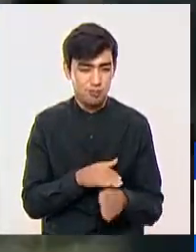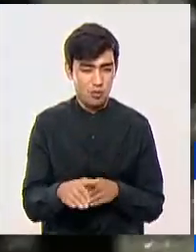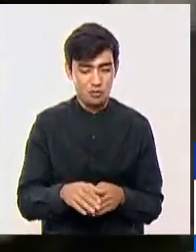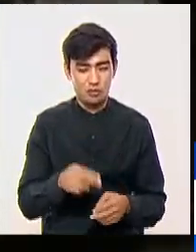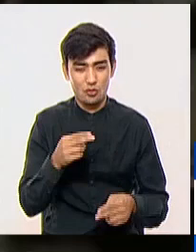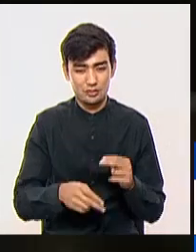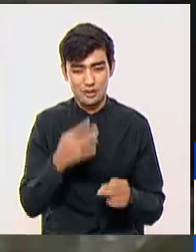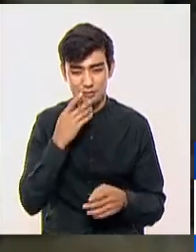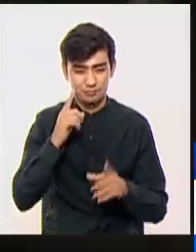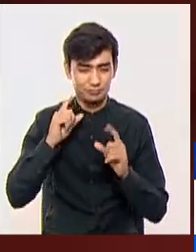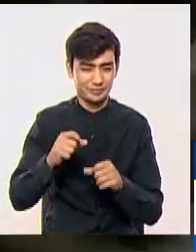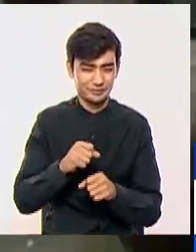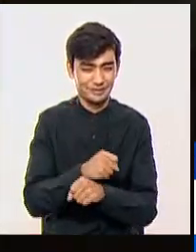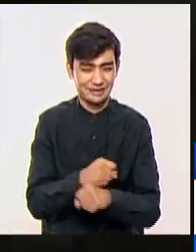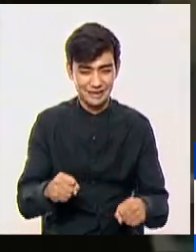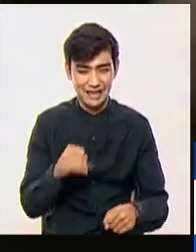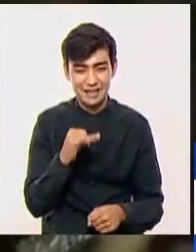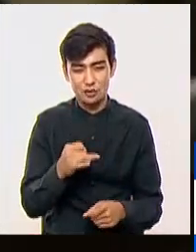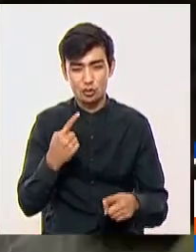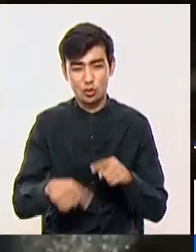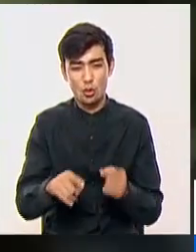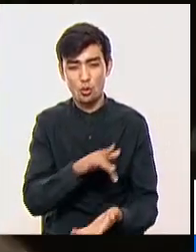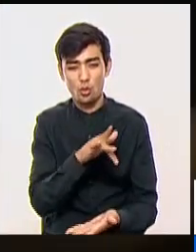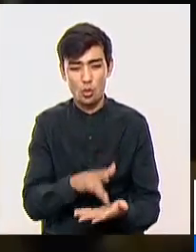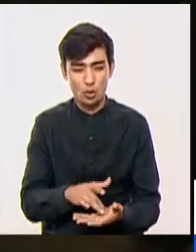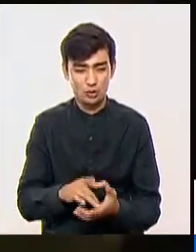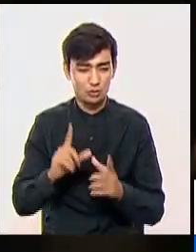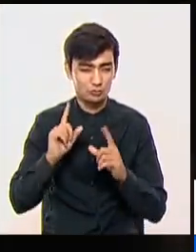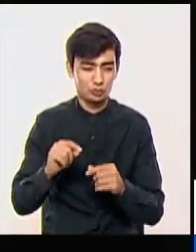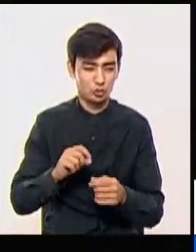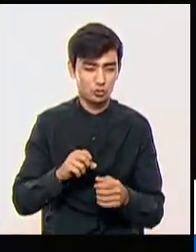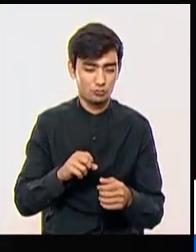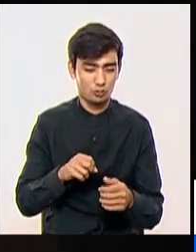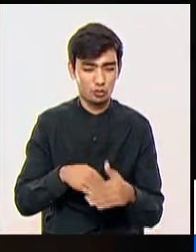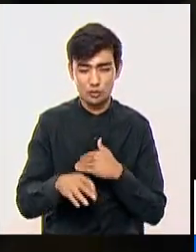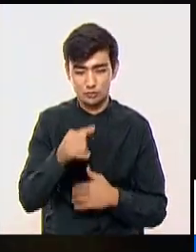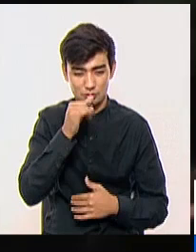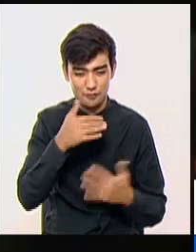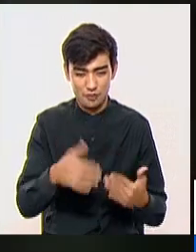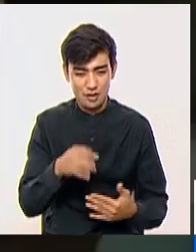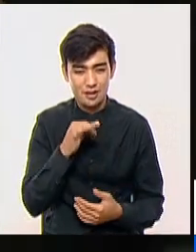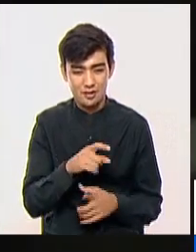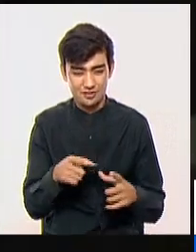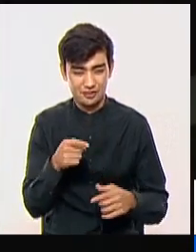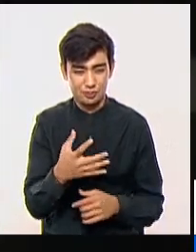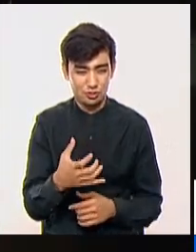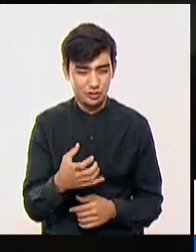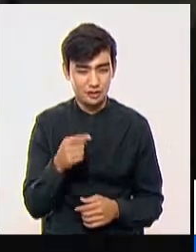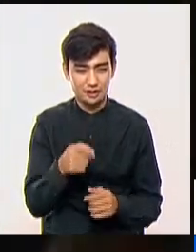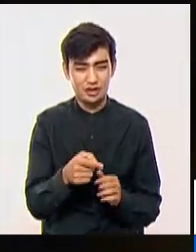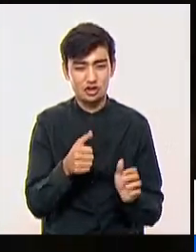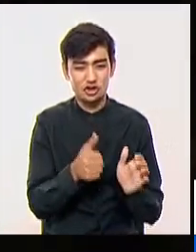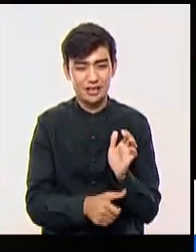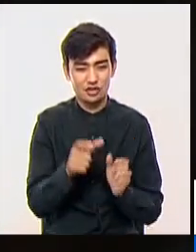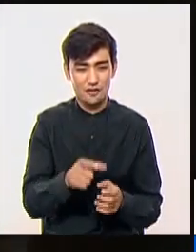аяқталғанша шетелге шыға алмайды. Басқа қалаға қоныс аудара алмайды. Қазір ресми мәлімет бойынша 1060